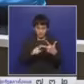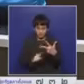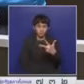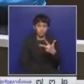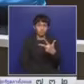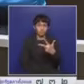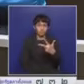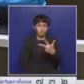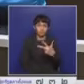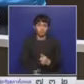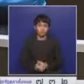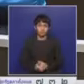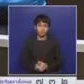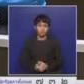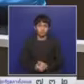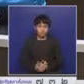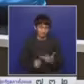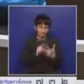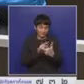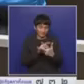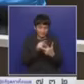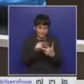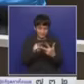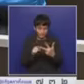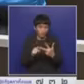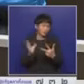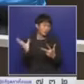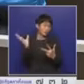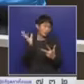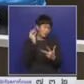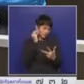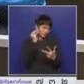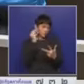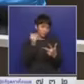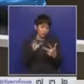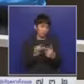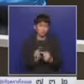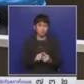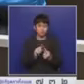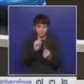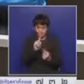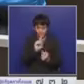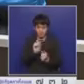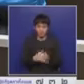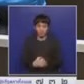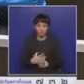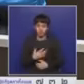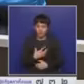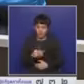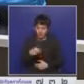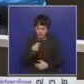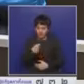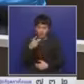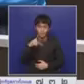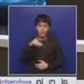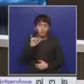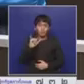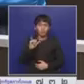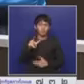ข้อและ 3ข้อเสนอที่เราได้ยินกันนะครับ1ให้นายกพลเอกประยุทธ์